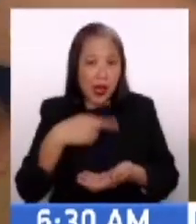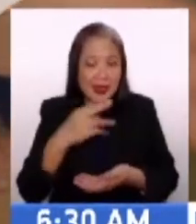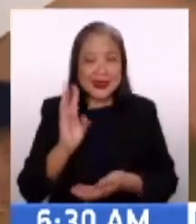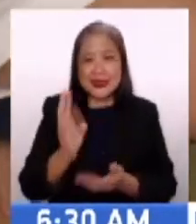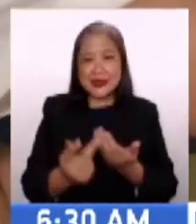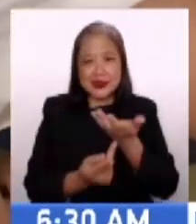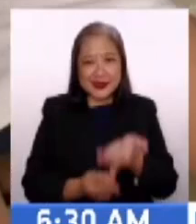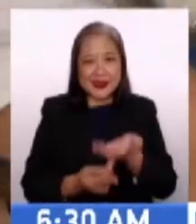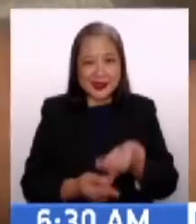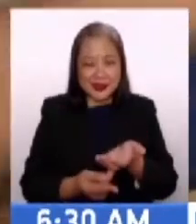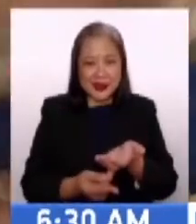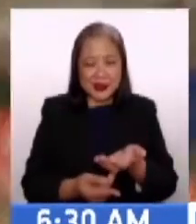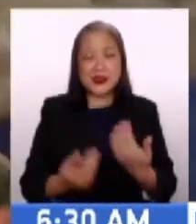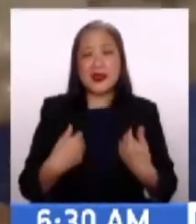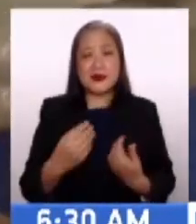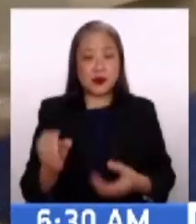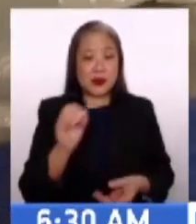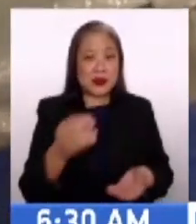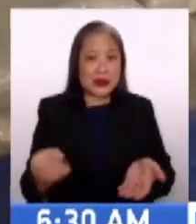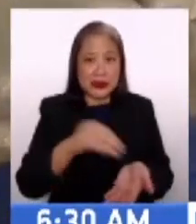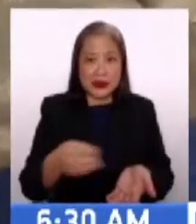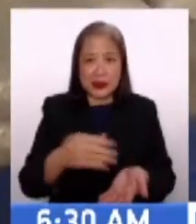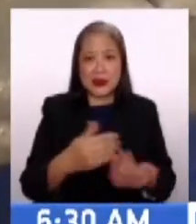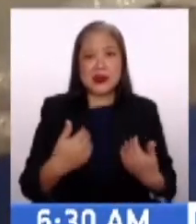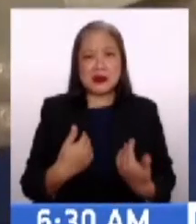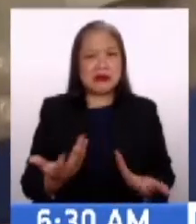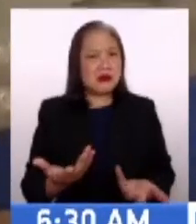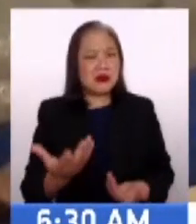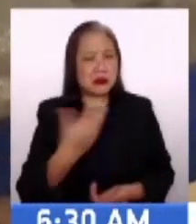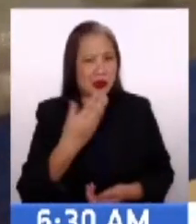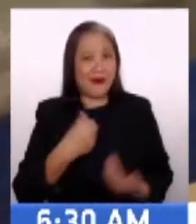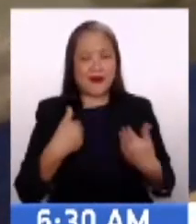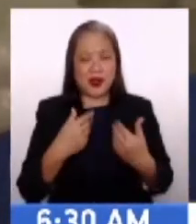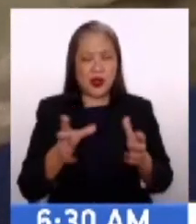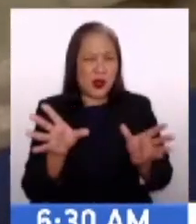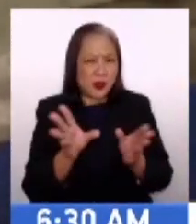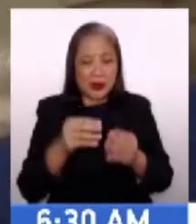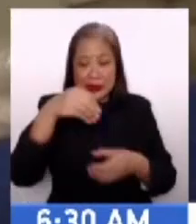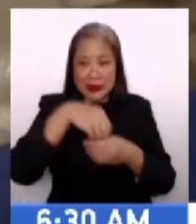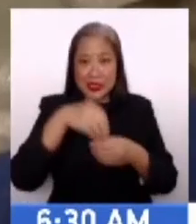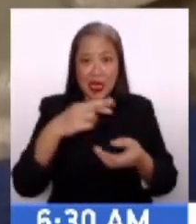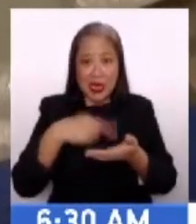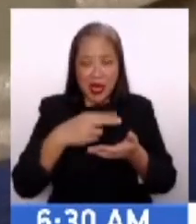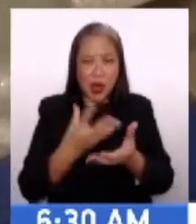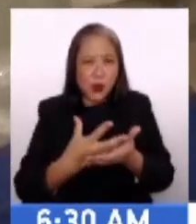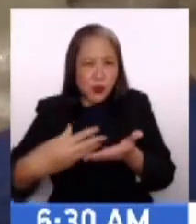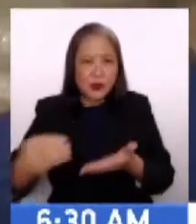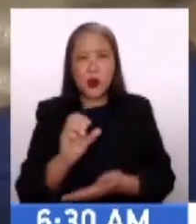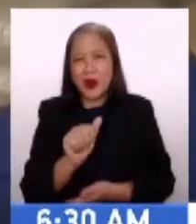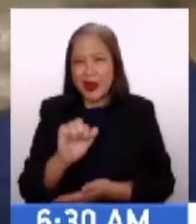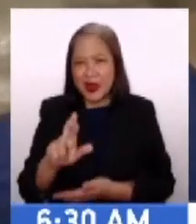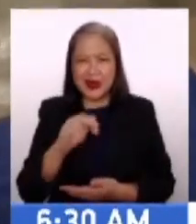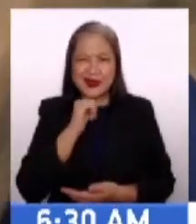ang ipinapasok namin. Sabi kasi napakaganda no, na naka-vacuum seal na ang mga bigas para nga naman hindi na maulit yung dati